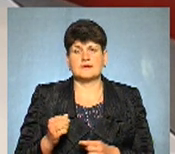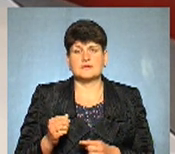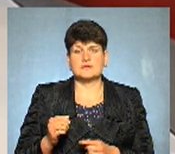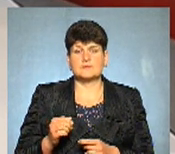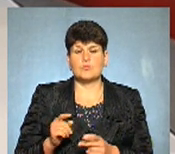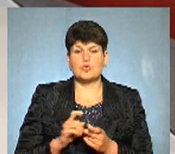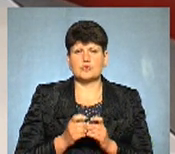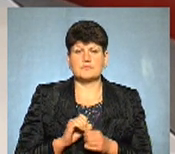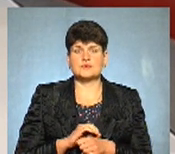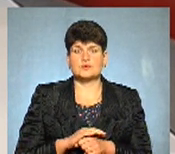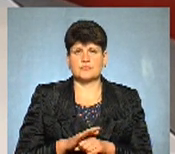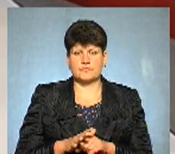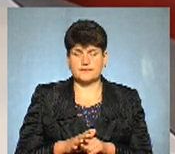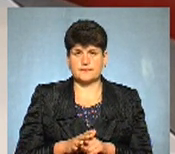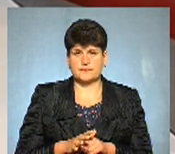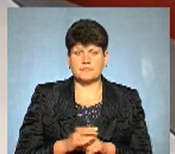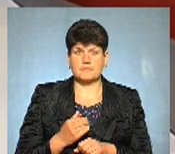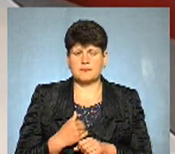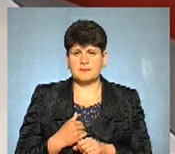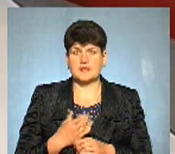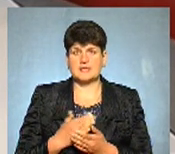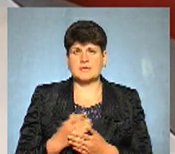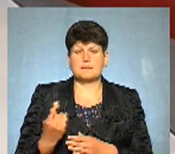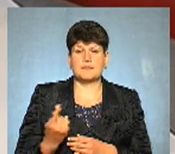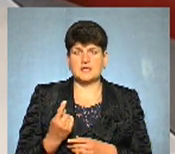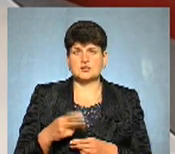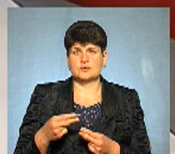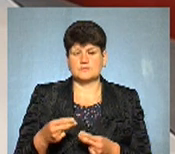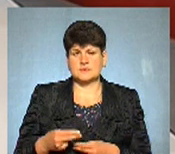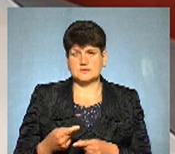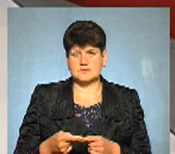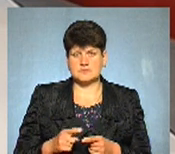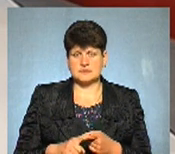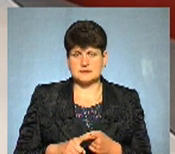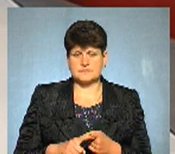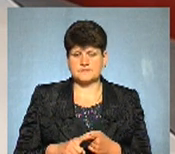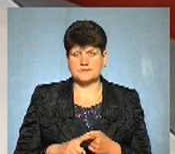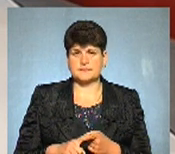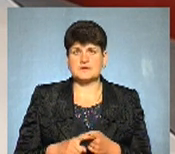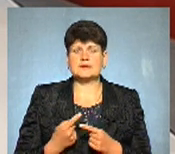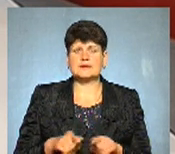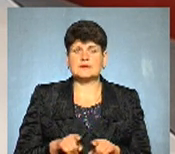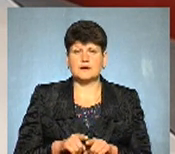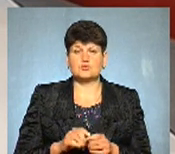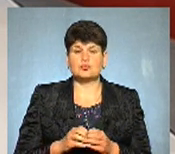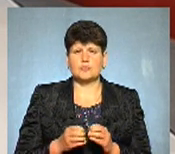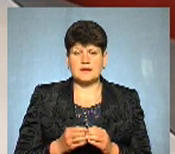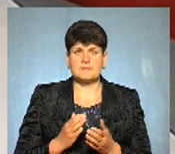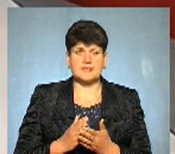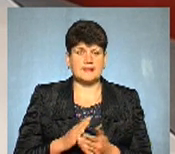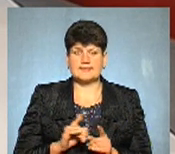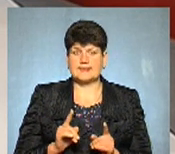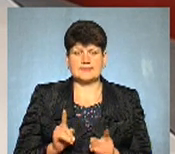щодо боротьби з COVID-19. Тобто ми одні з перших, хто заключили це. Також ця проблема, вона є не тільки